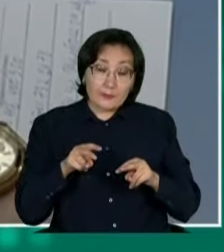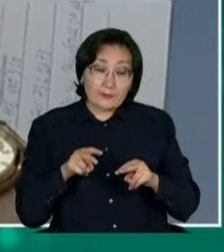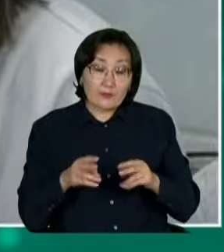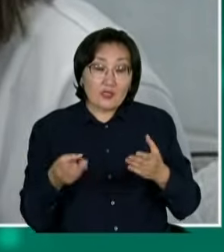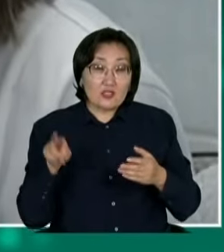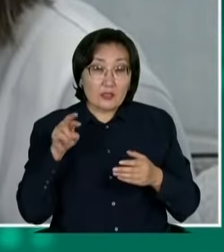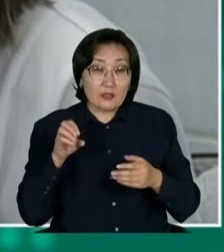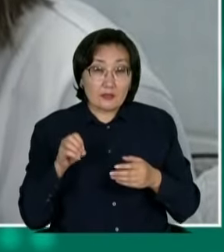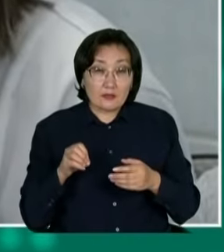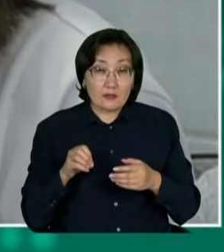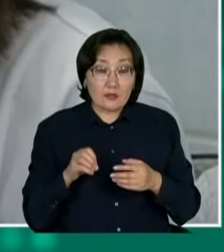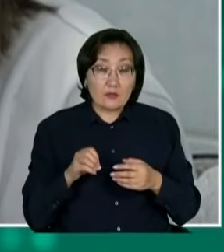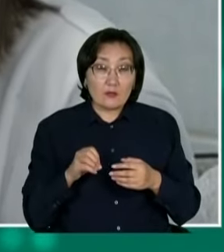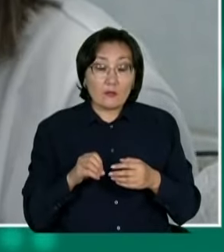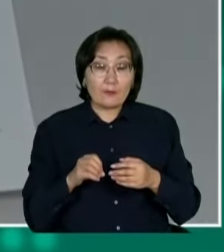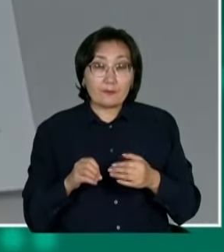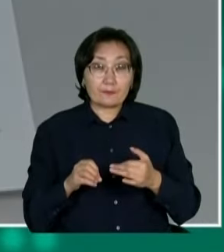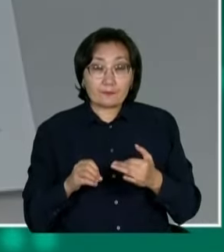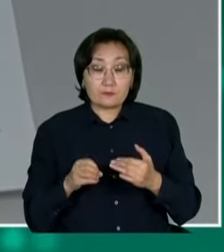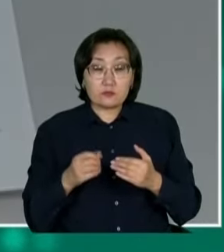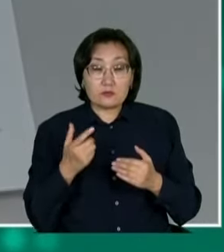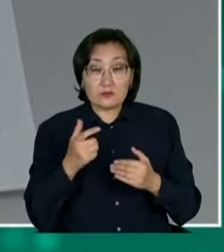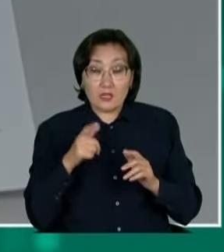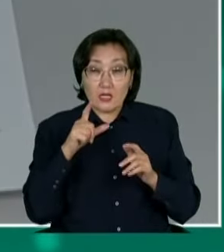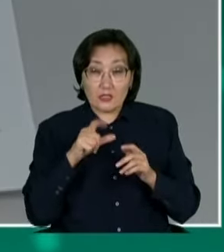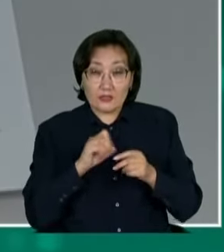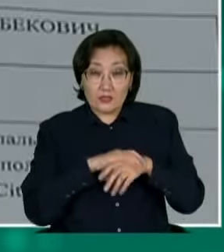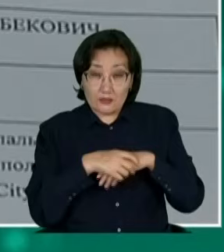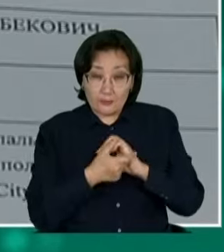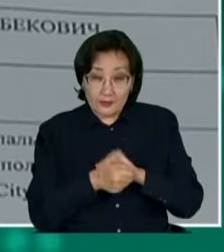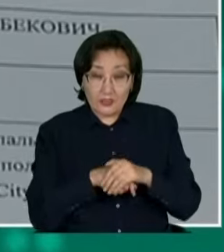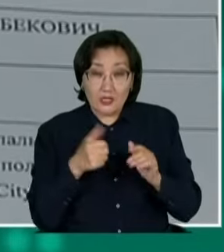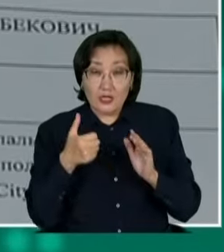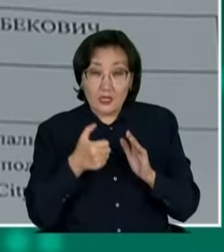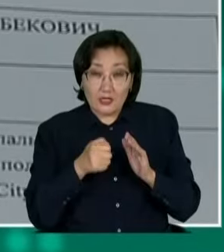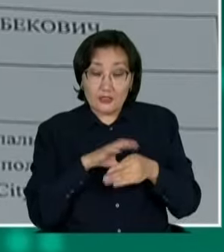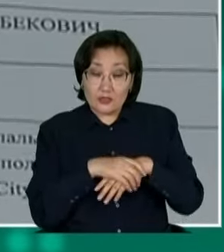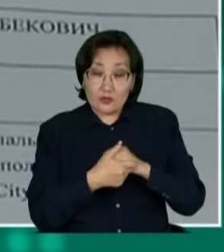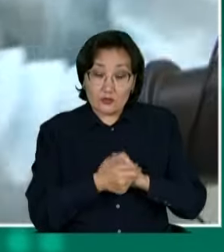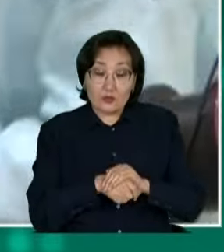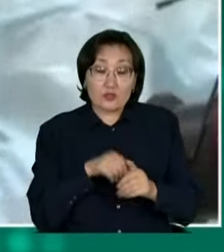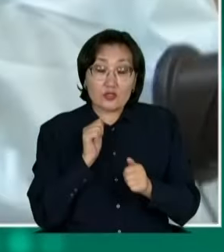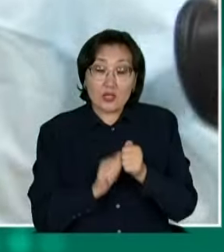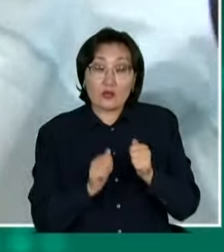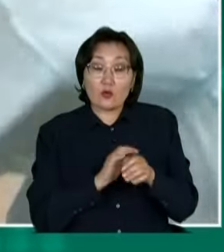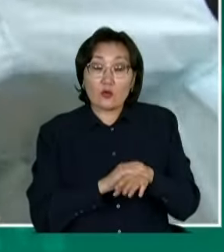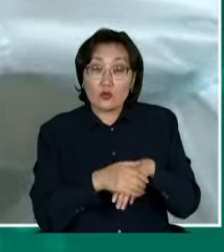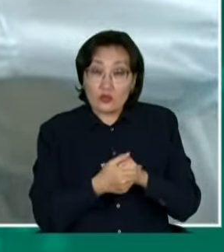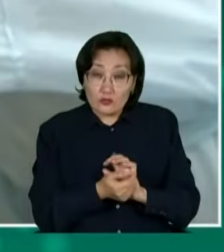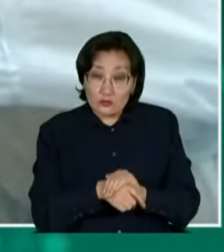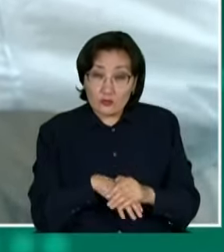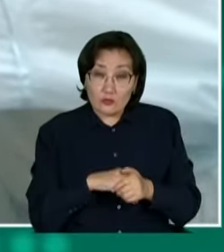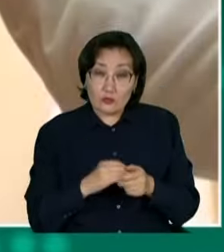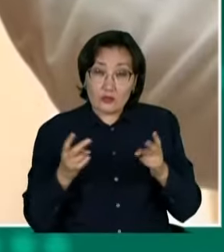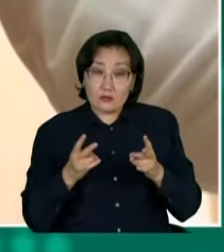Онымен қатар жаңағы жүрген жерлеріңізде антисептик қолдануларыңыз, жиі қол жусалыңыздар. Айта кететін